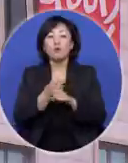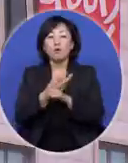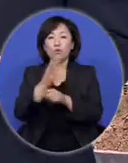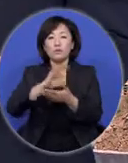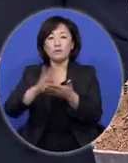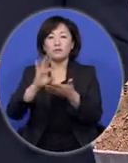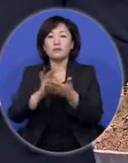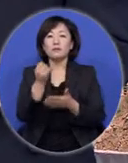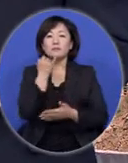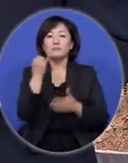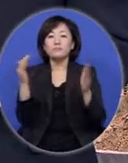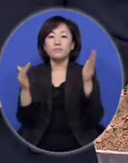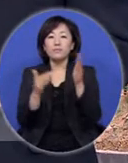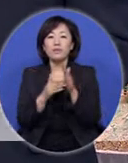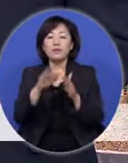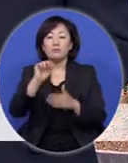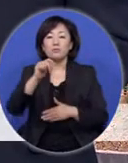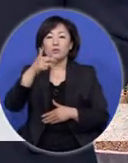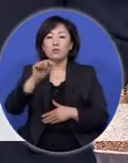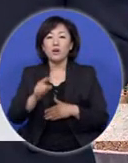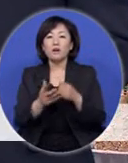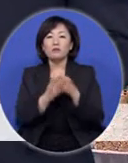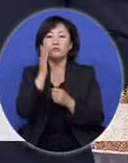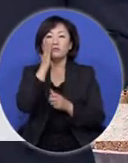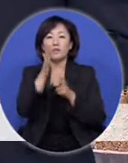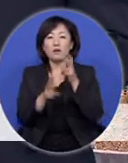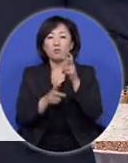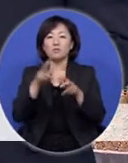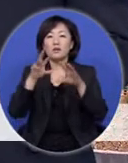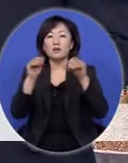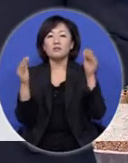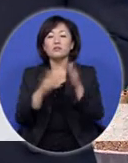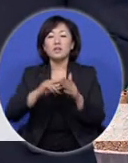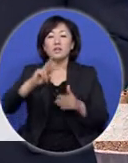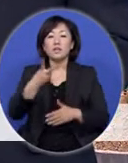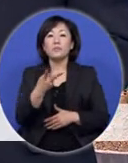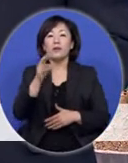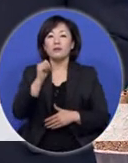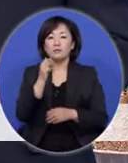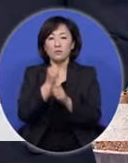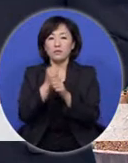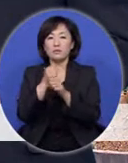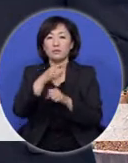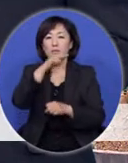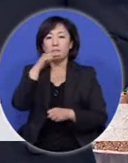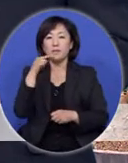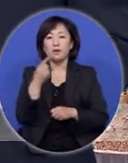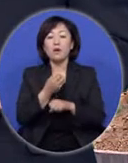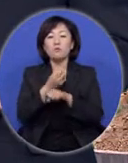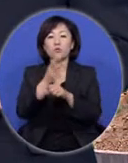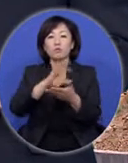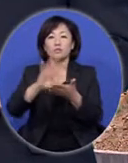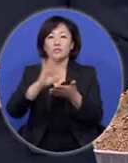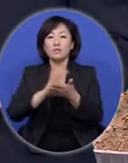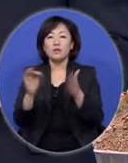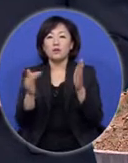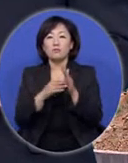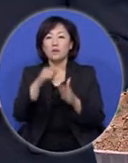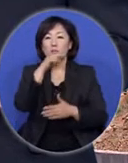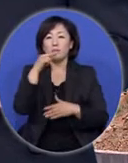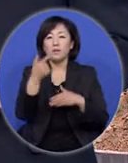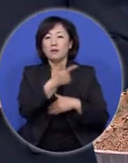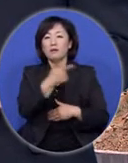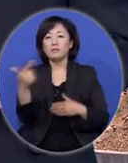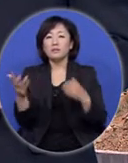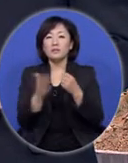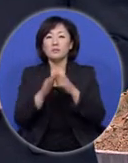있습니다. 무학은 그러나 울산공장 가동이 중단되면 200억 원대의 생산 차질과 물류비 등 막대한 손실이 예상되는 만큼